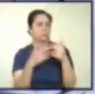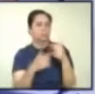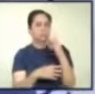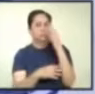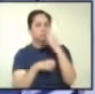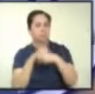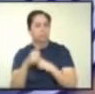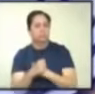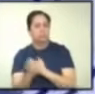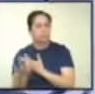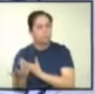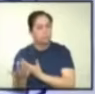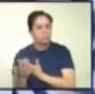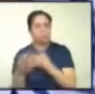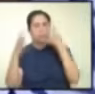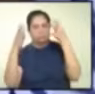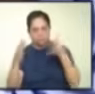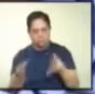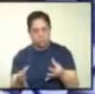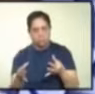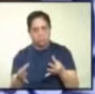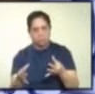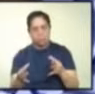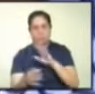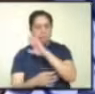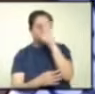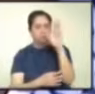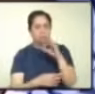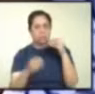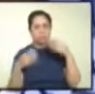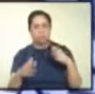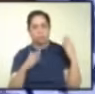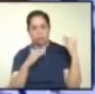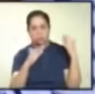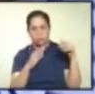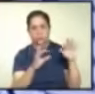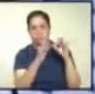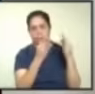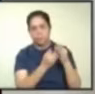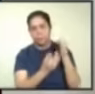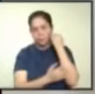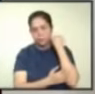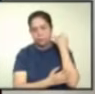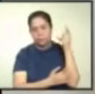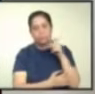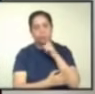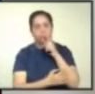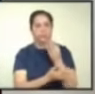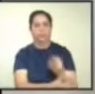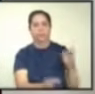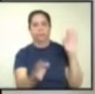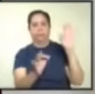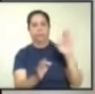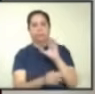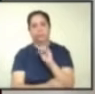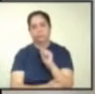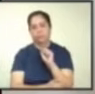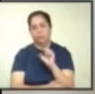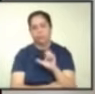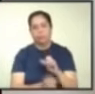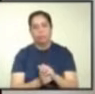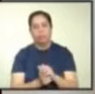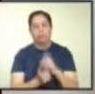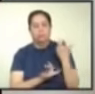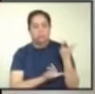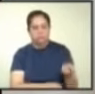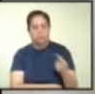9 taong paghihintay sa hatol, hindi raw nawala ng loob ang pamilya ni Jonathan na maaabsuelto siya sa kaso. Ang